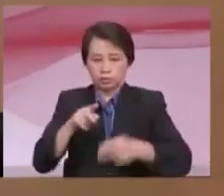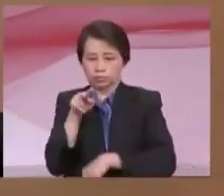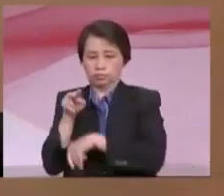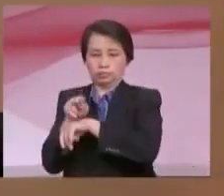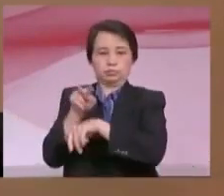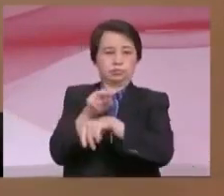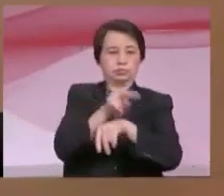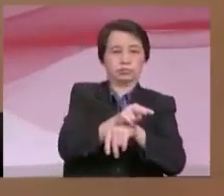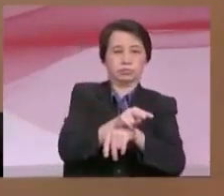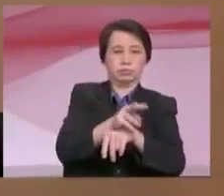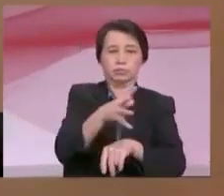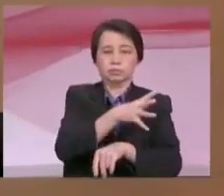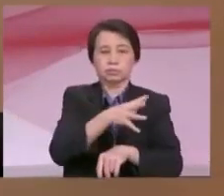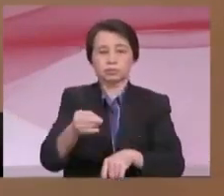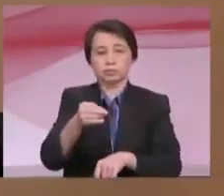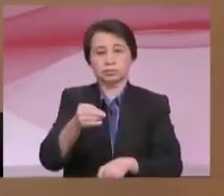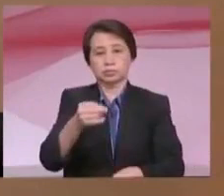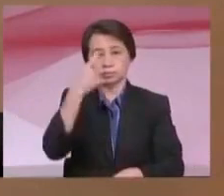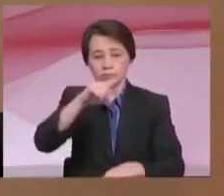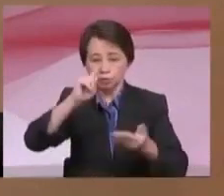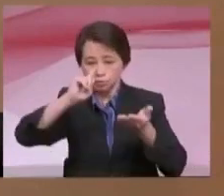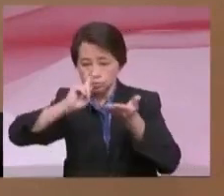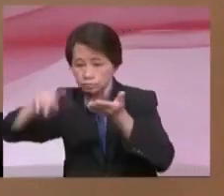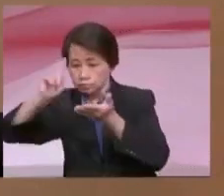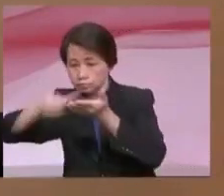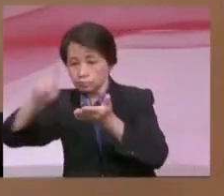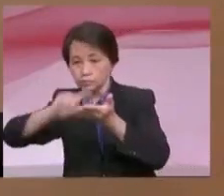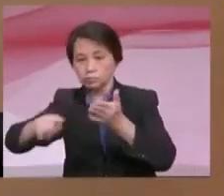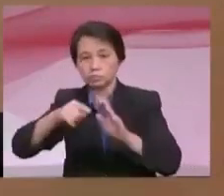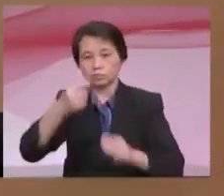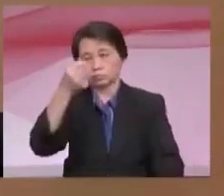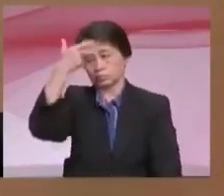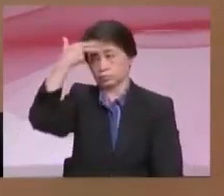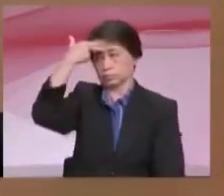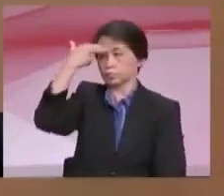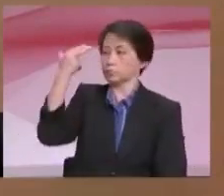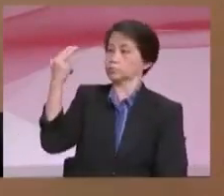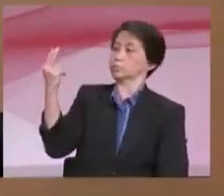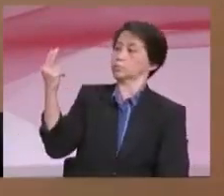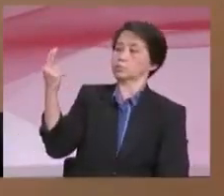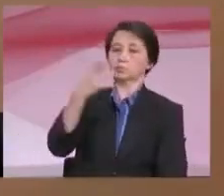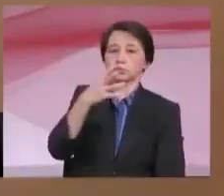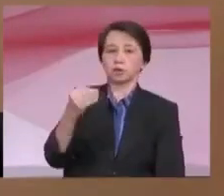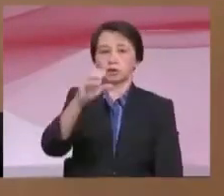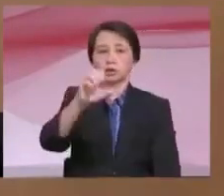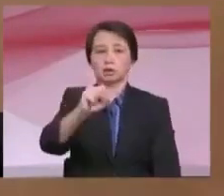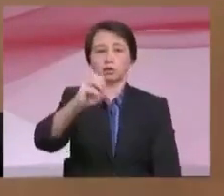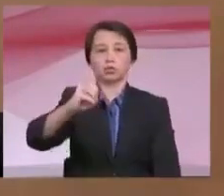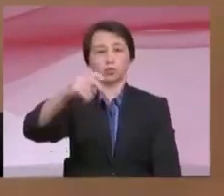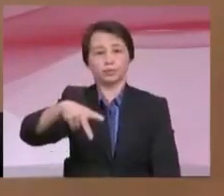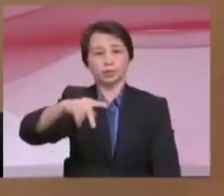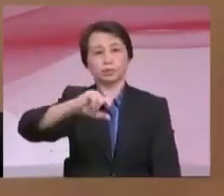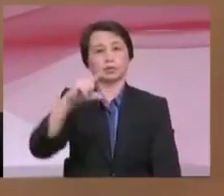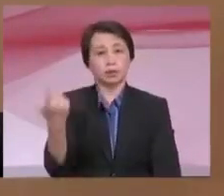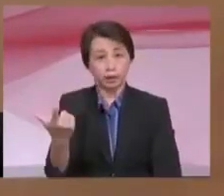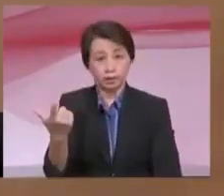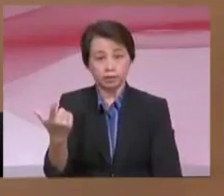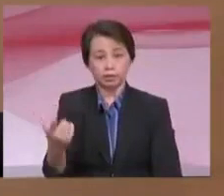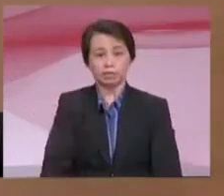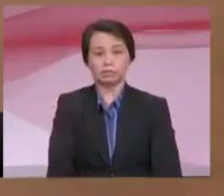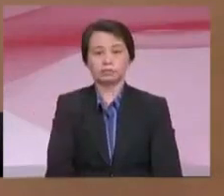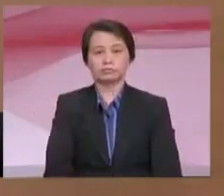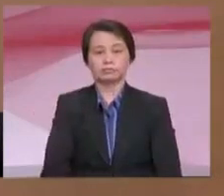Pemantauan dan juga pemeriksaan suhu badan tetep sop-sop yang lain